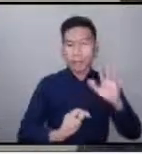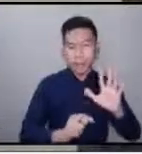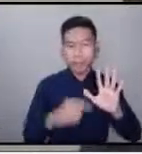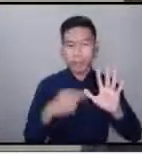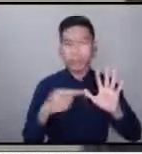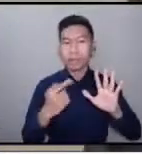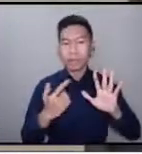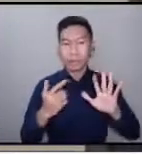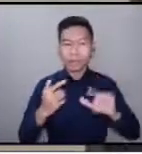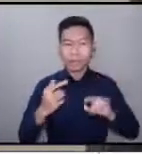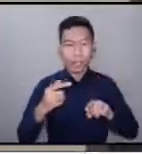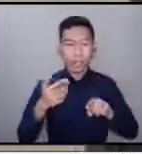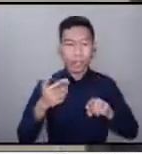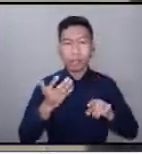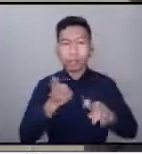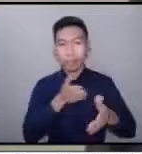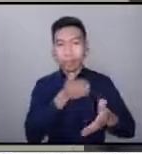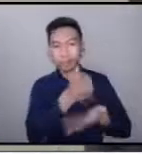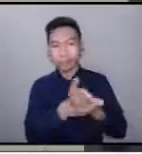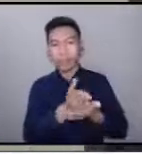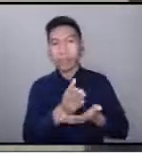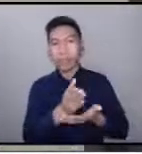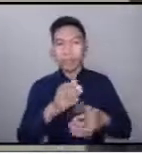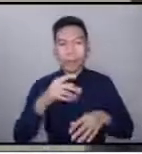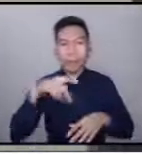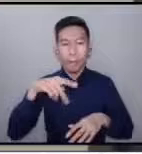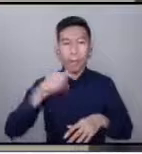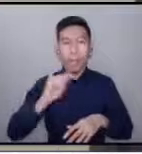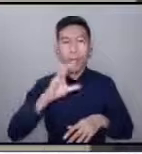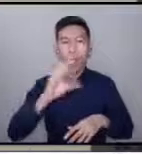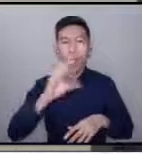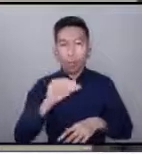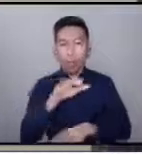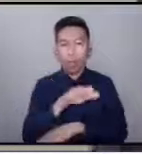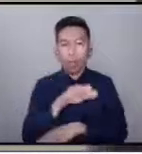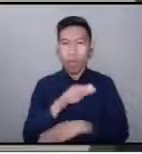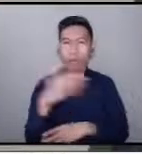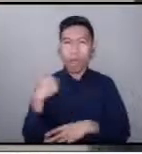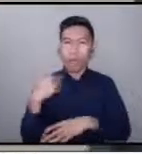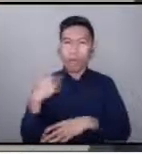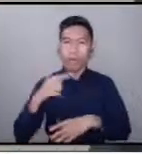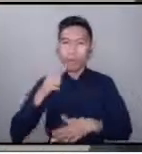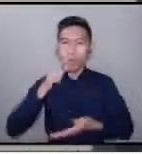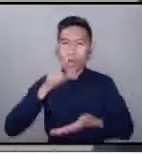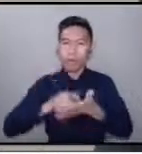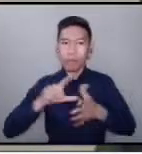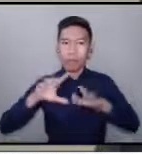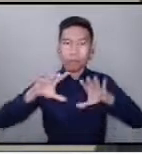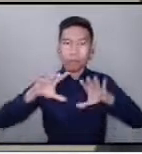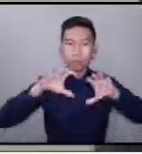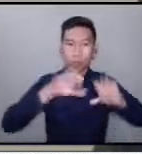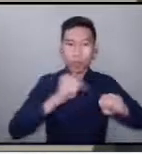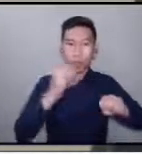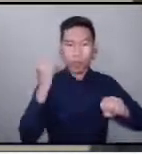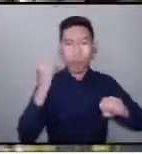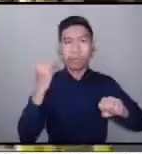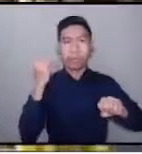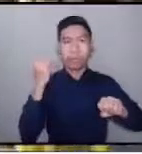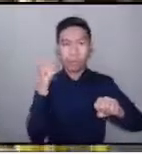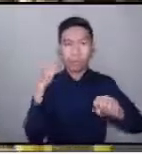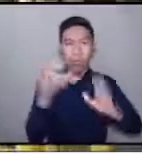Manila nito Martes ng hapon. May warrant of arrest siya sa kaso paglabag sa Anti-Agricultural Smuggling Act of